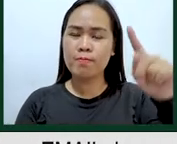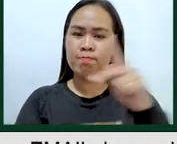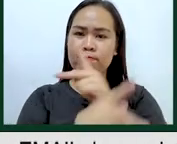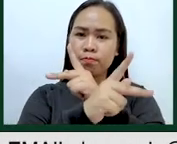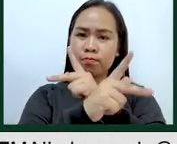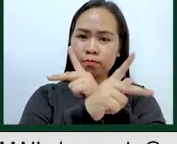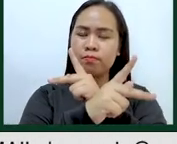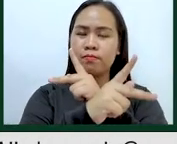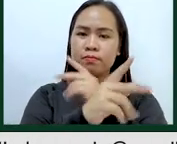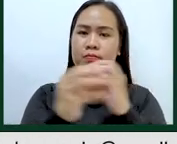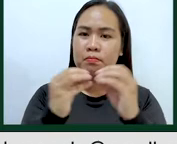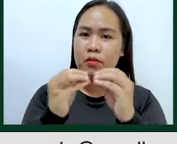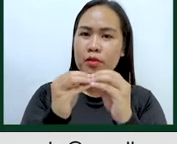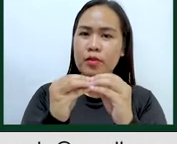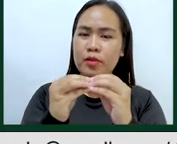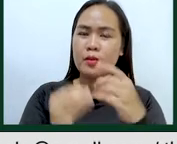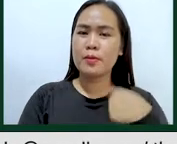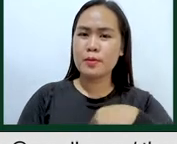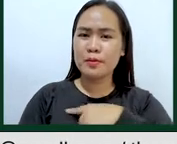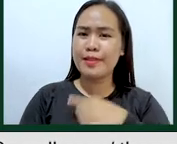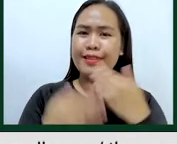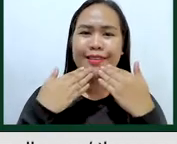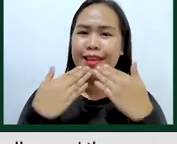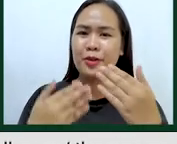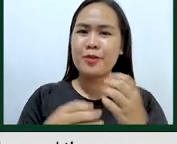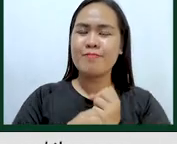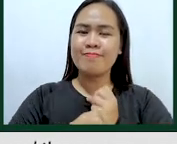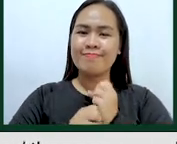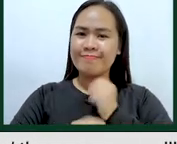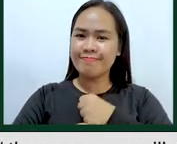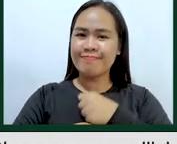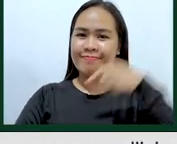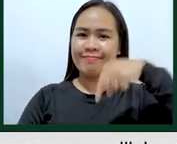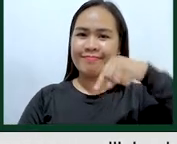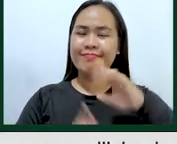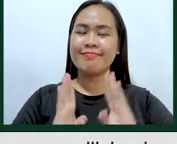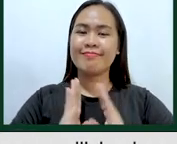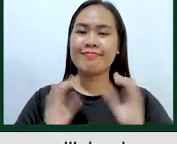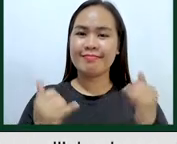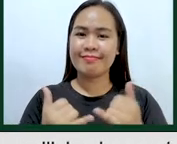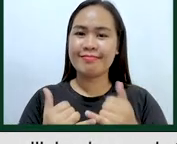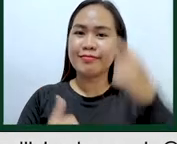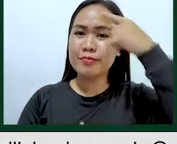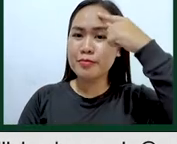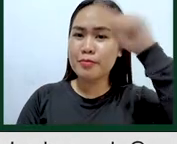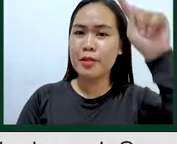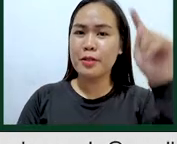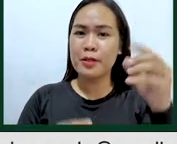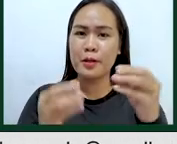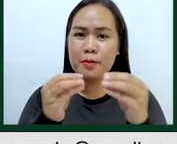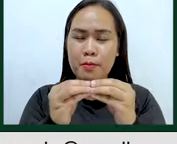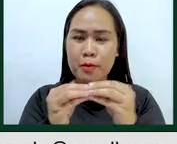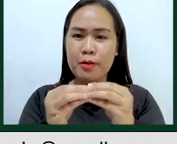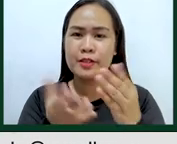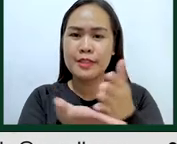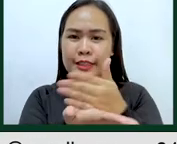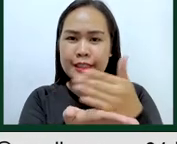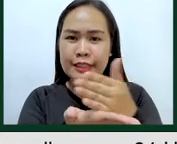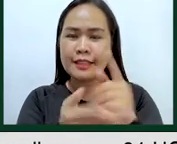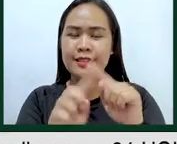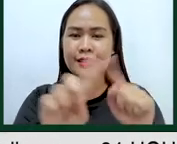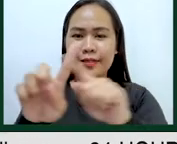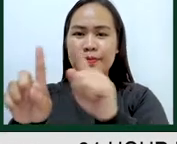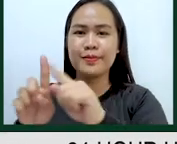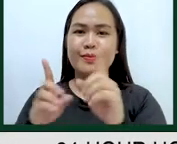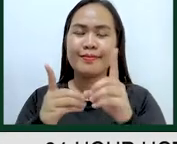mga pedestrian walkways para sa karagdagang protection. So we're very grateful, no,